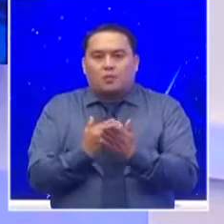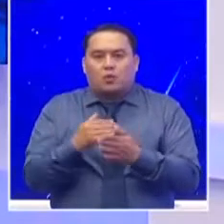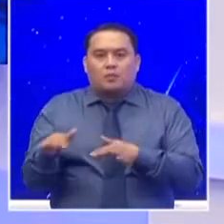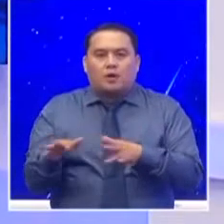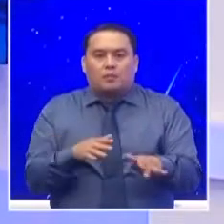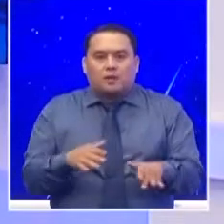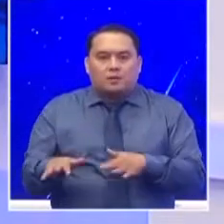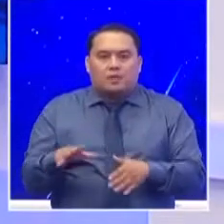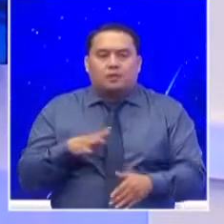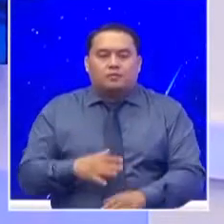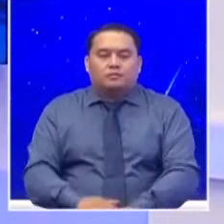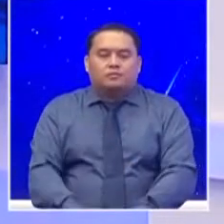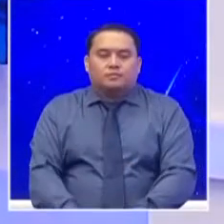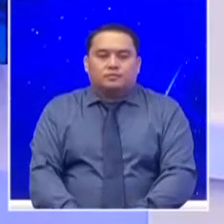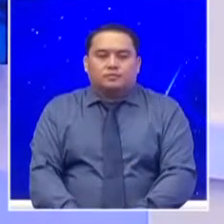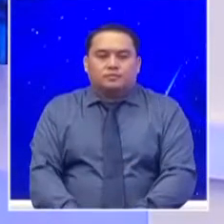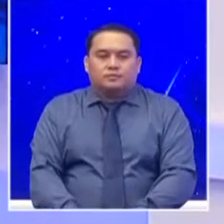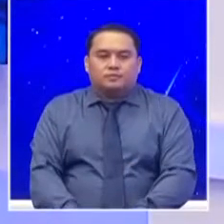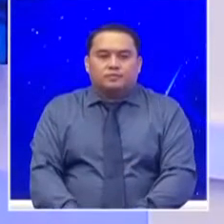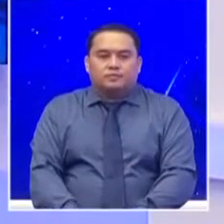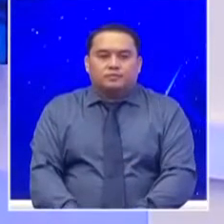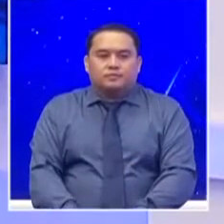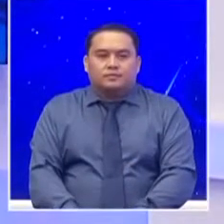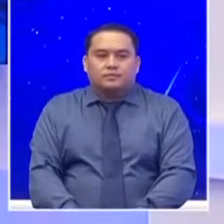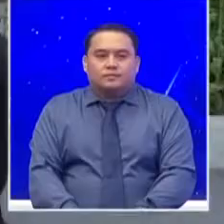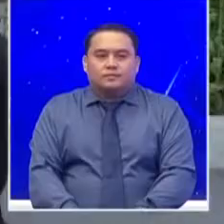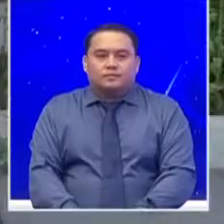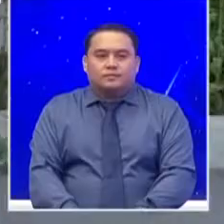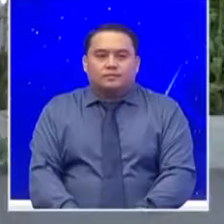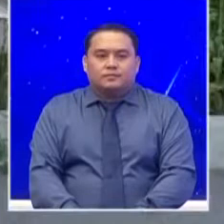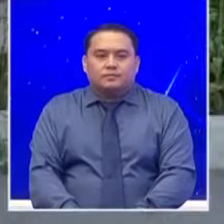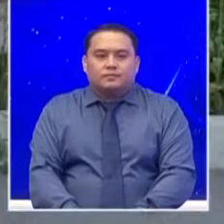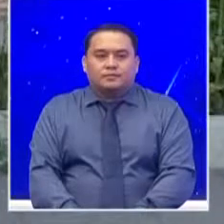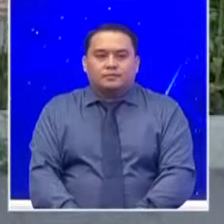программу. На мероприятии побывала и наша съемочная группа.